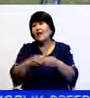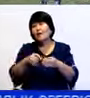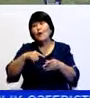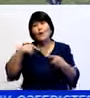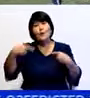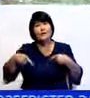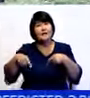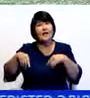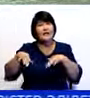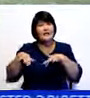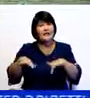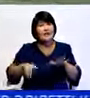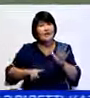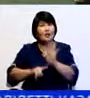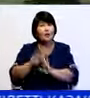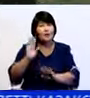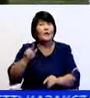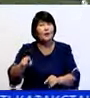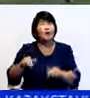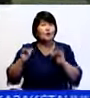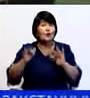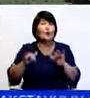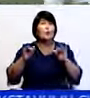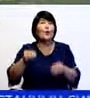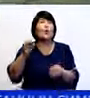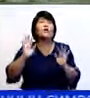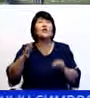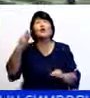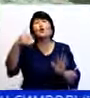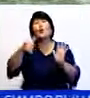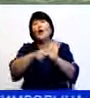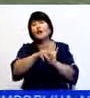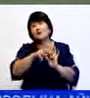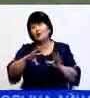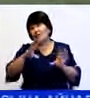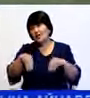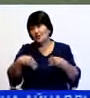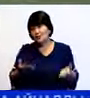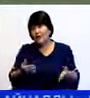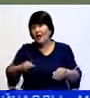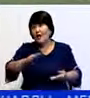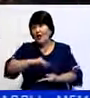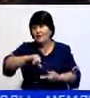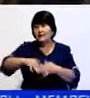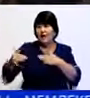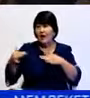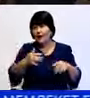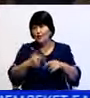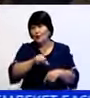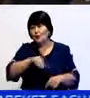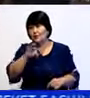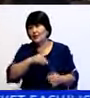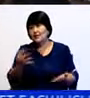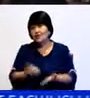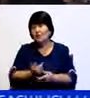өзгеше тактикамен шабуылдай бастады. Дегенмен жүйелі шабуылдар ойынның тек 56 минутында нәтиже берді. Қақпалдағы қарбалас сәтті өз пайдасына